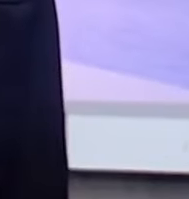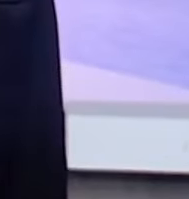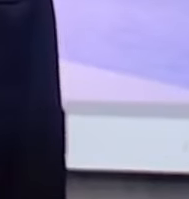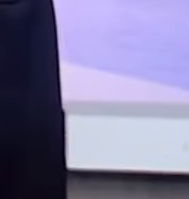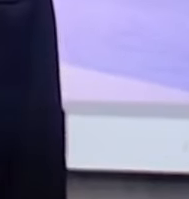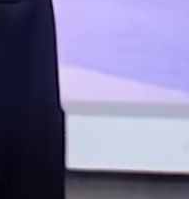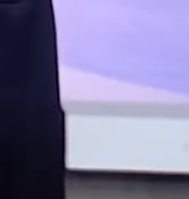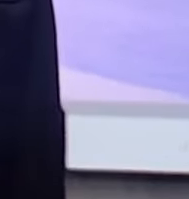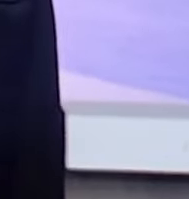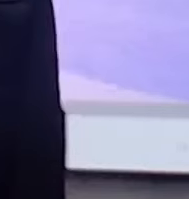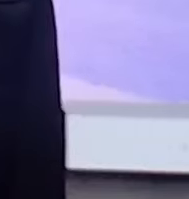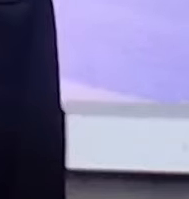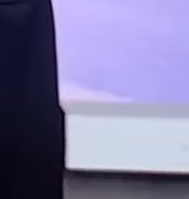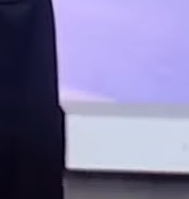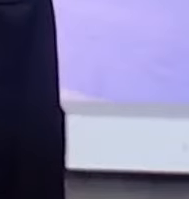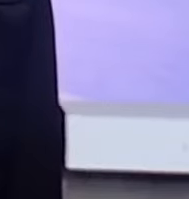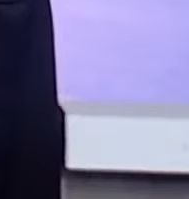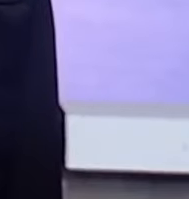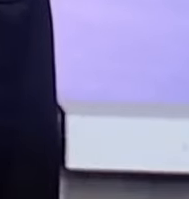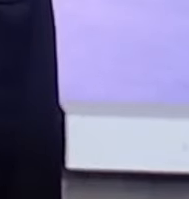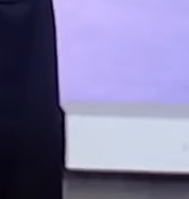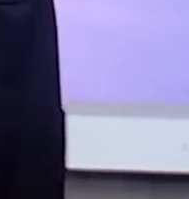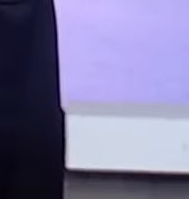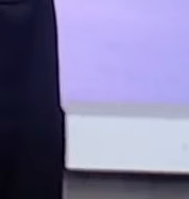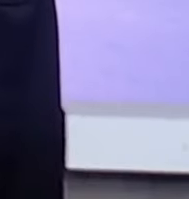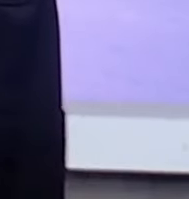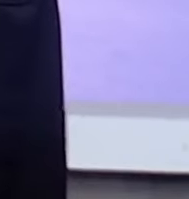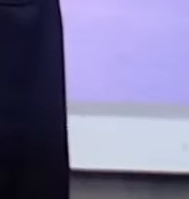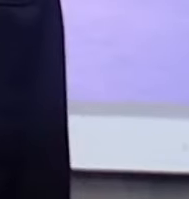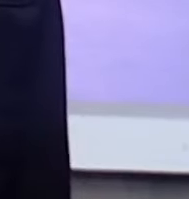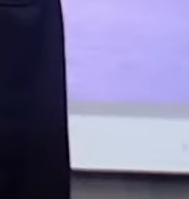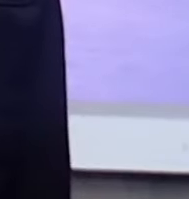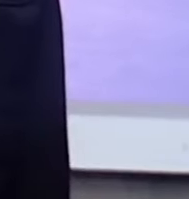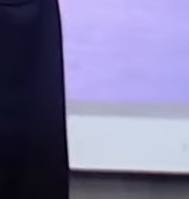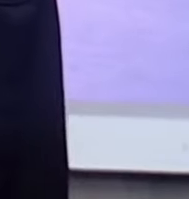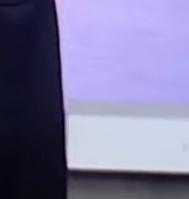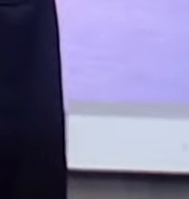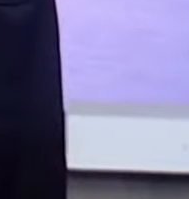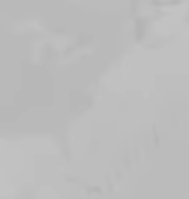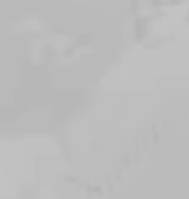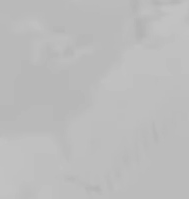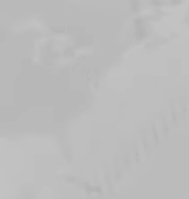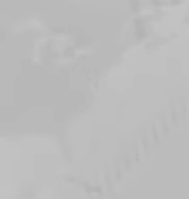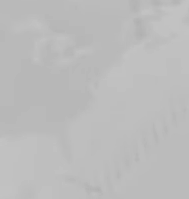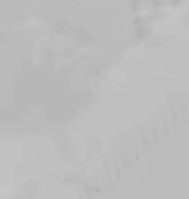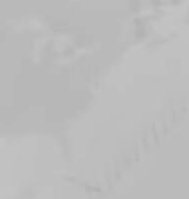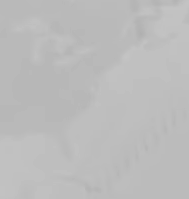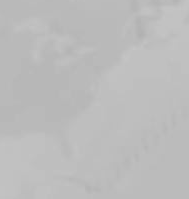samahan niyo kami sa GMA Pinoy TV at sa www.gmanews.tv.